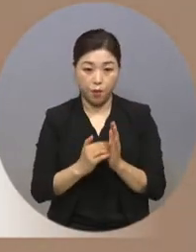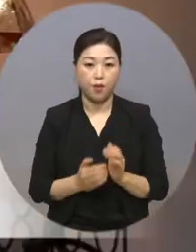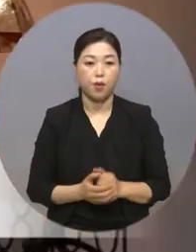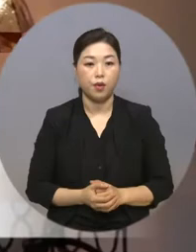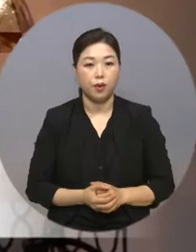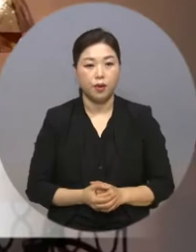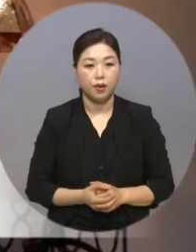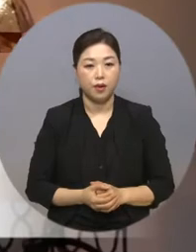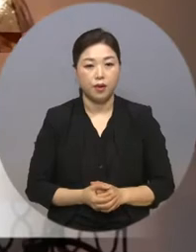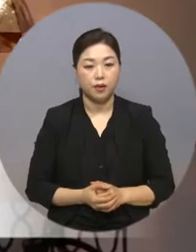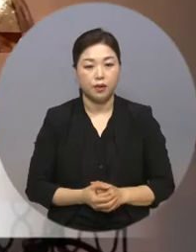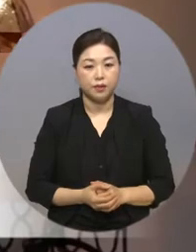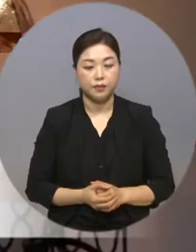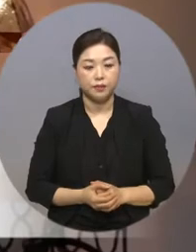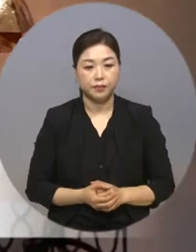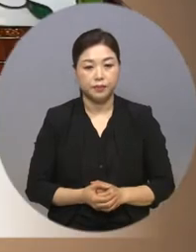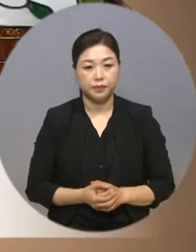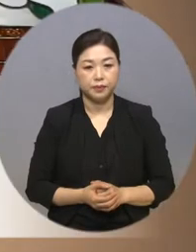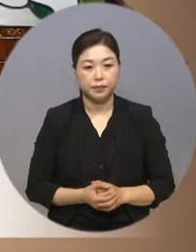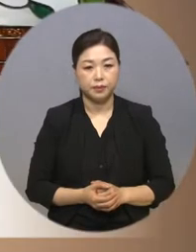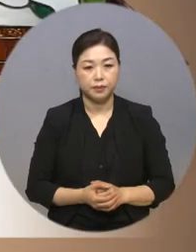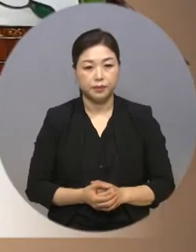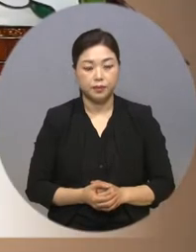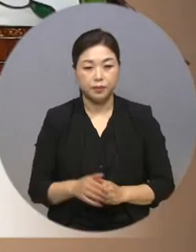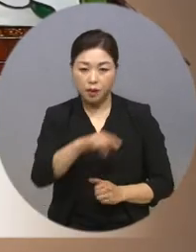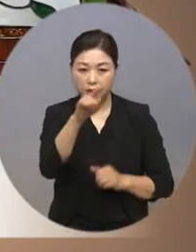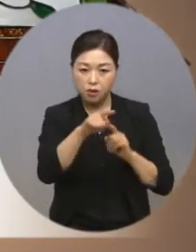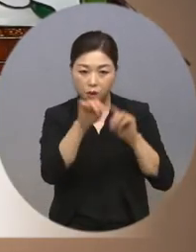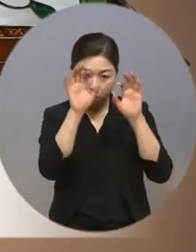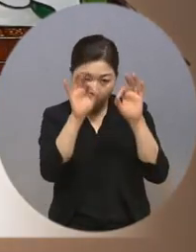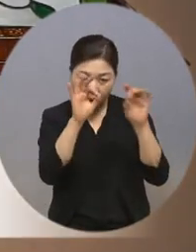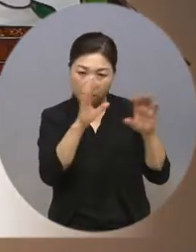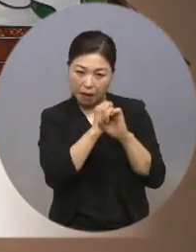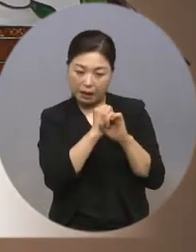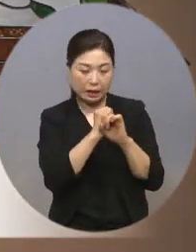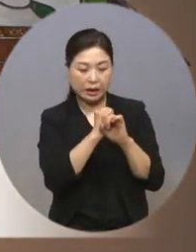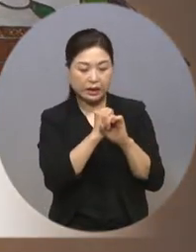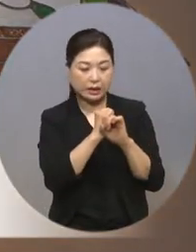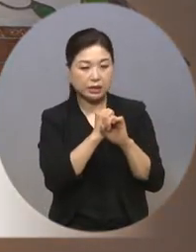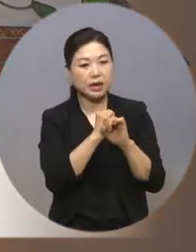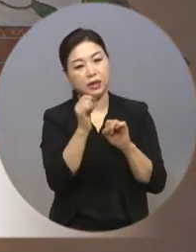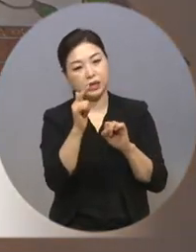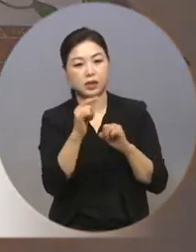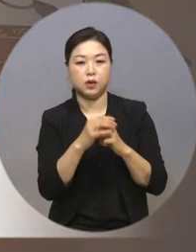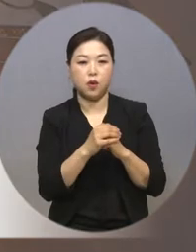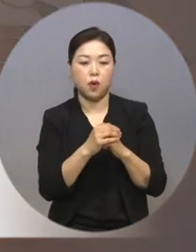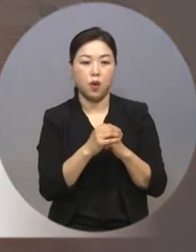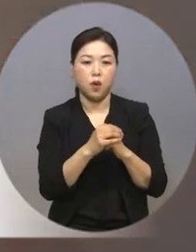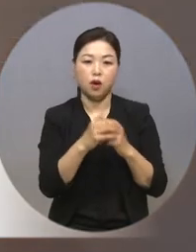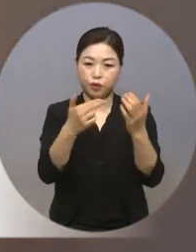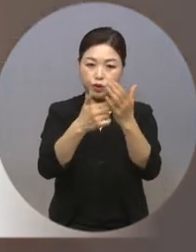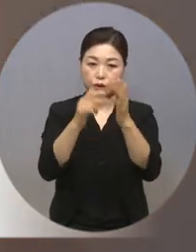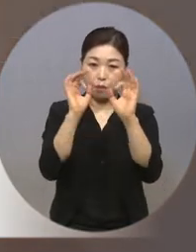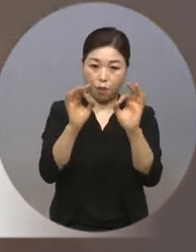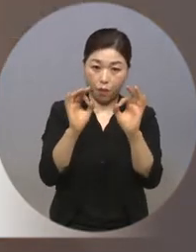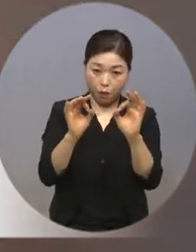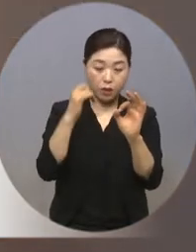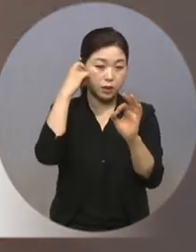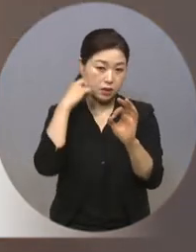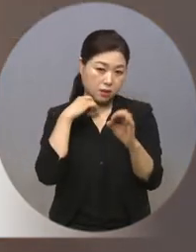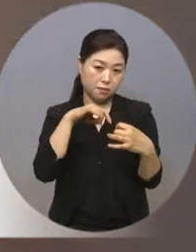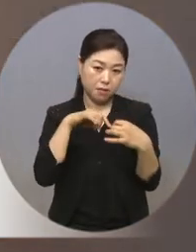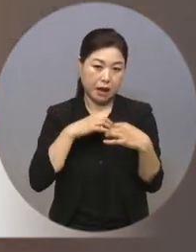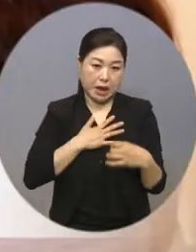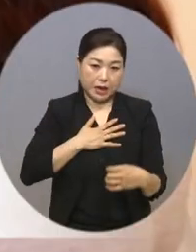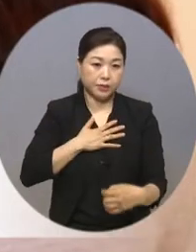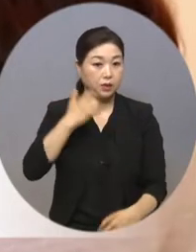했고요. 그래서 어떤 특정한 것을 파악하기보다는 잠시 작품 앞에 멈추어 서셔서 느껴지는 그